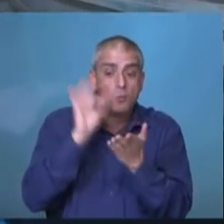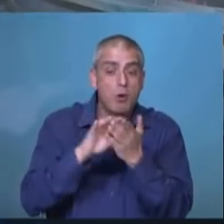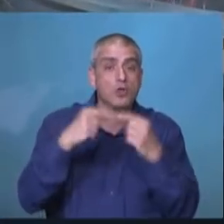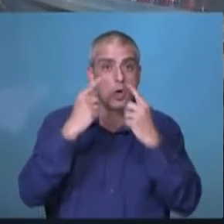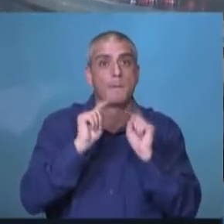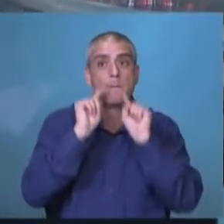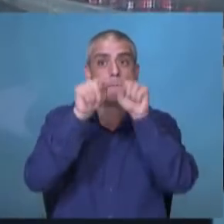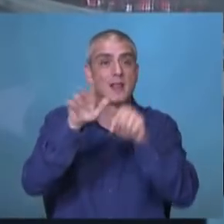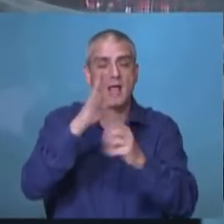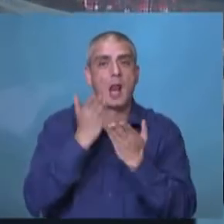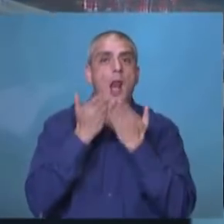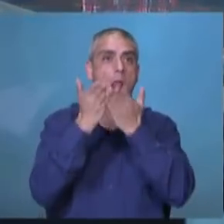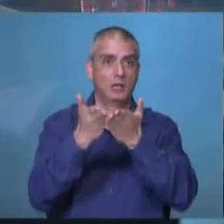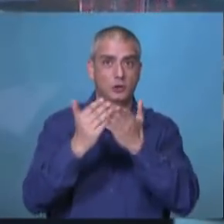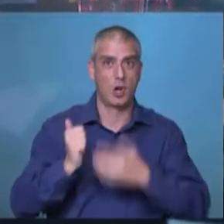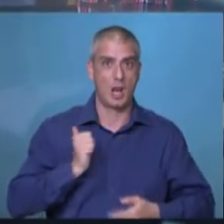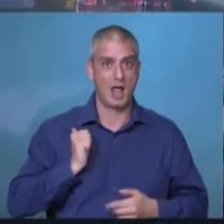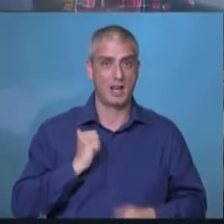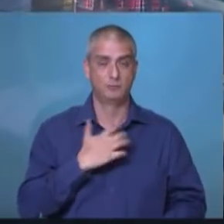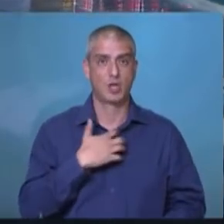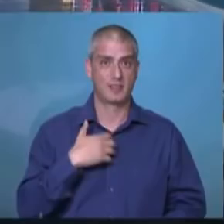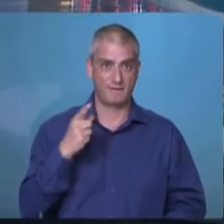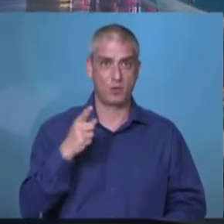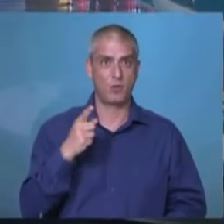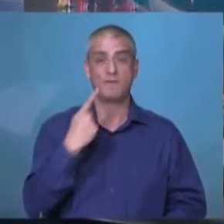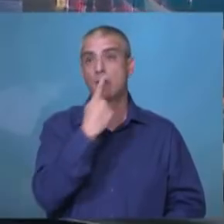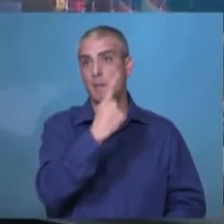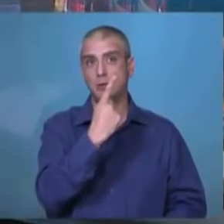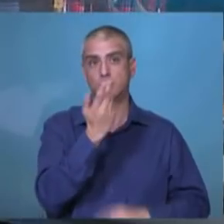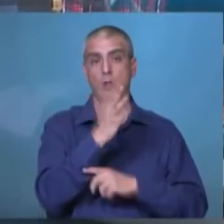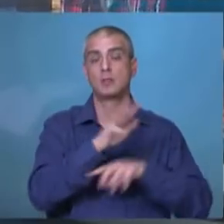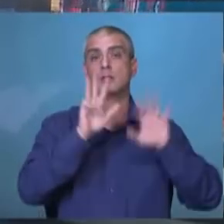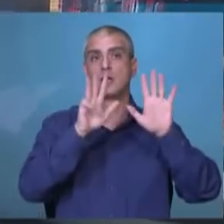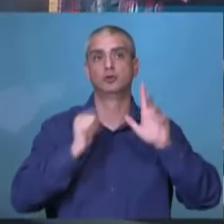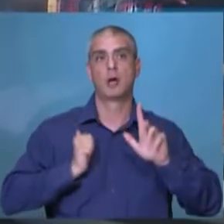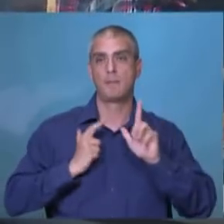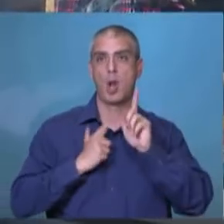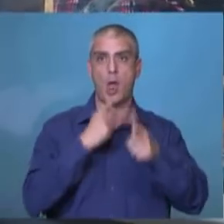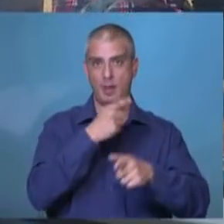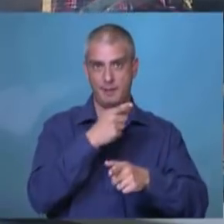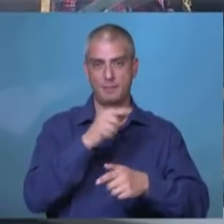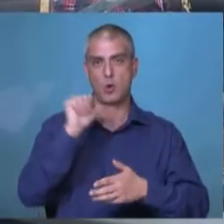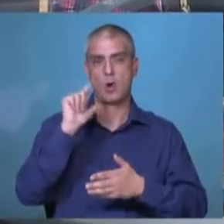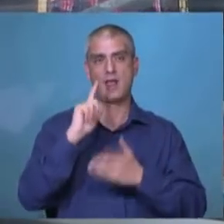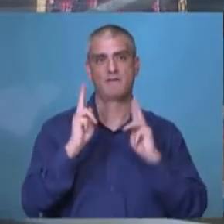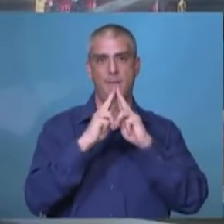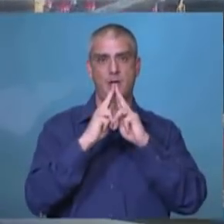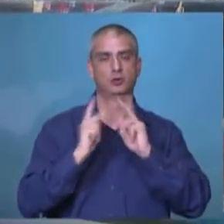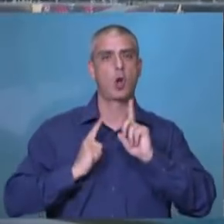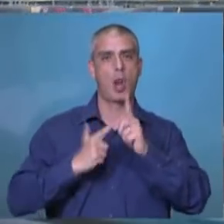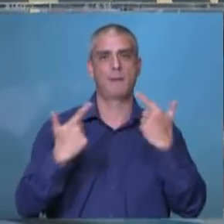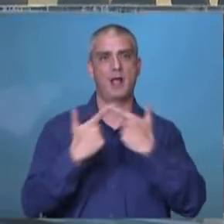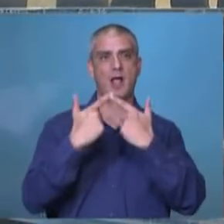בדרכו לאזור לסייע לחיילים שנפגעו ואיבד בעצמו 9 מלוחמיו. אורי לוי פגש את לוחמי הקרב